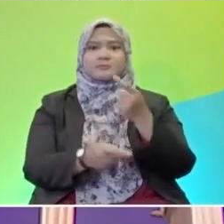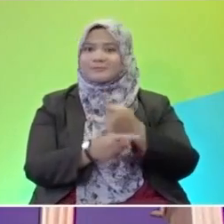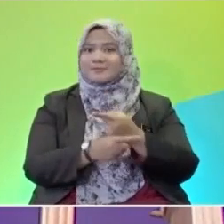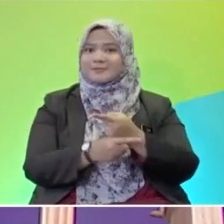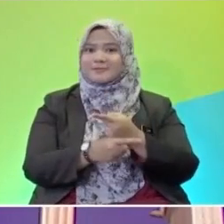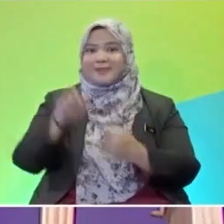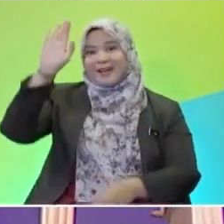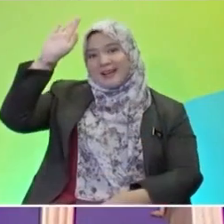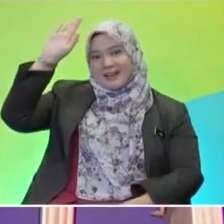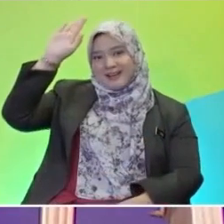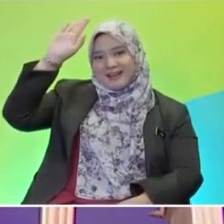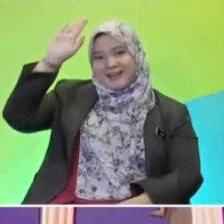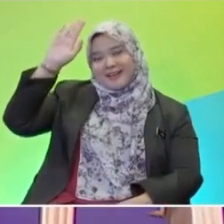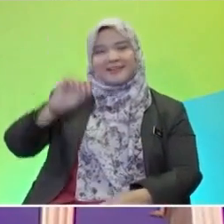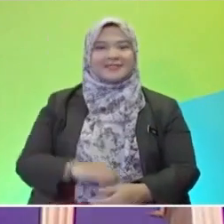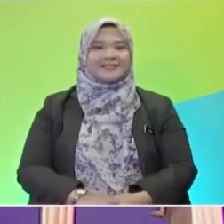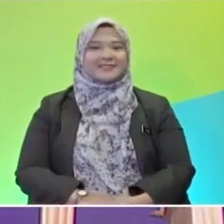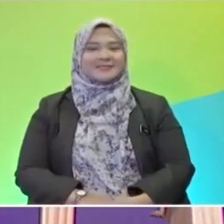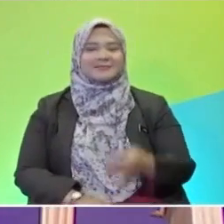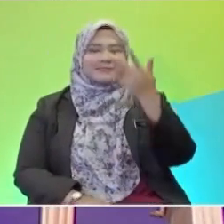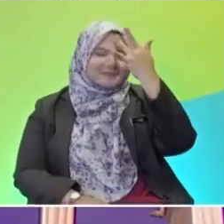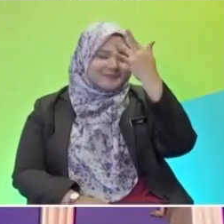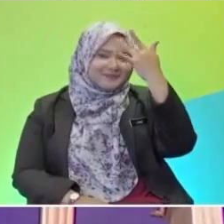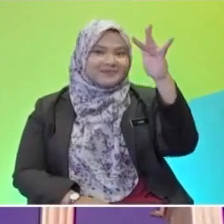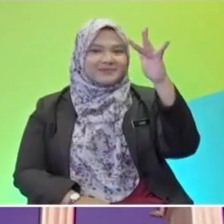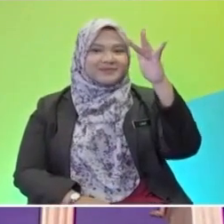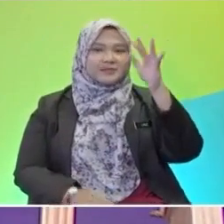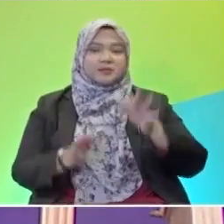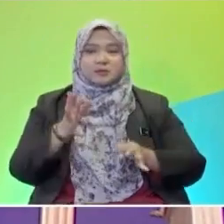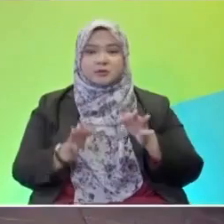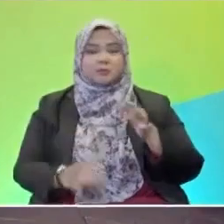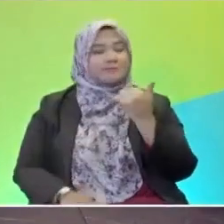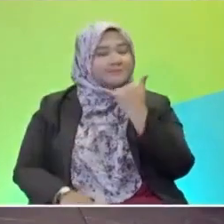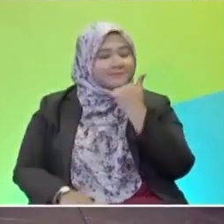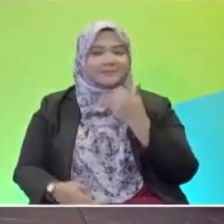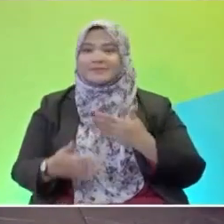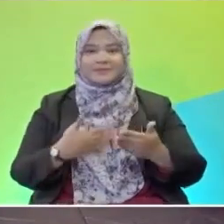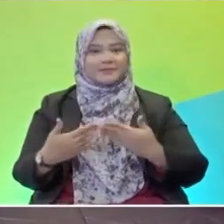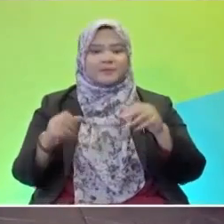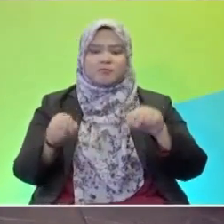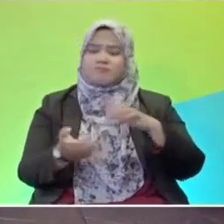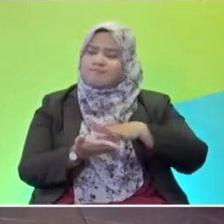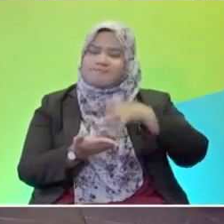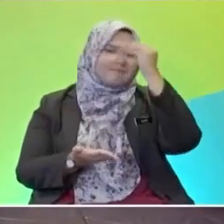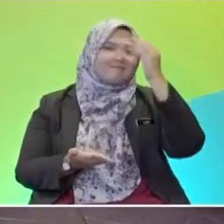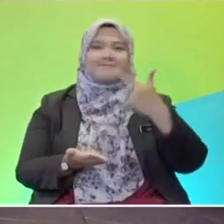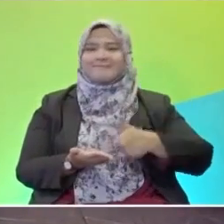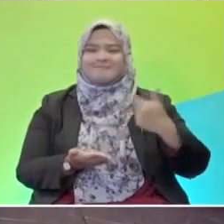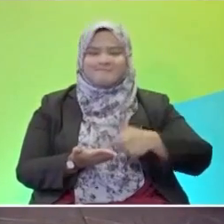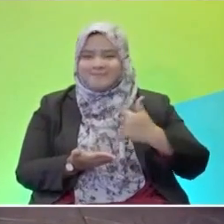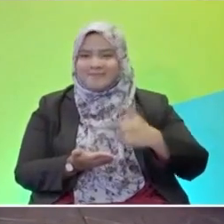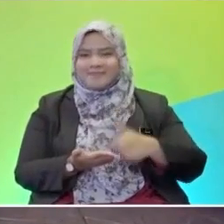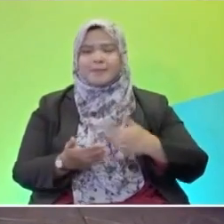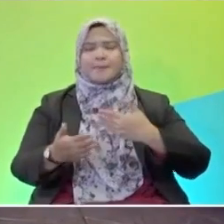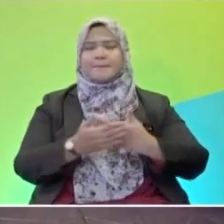ikhfa pada hari ini berprestasi tinggi dengan Cemerlang Alhamdulillah Terima Kasih Cikgu mungkin sekarang boleh